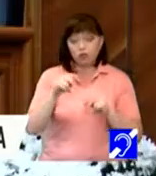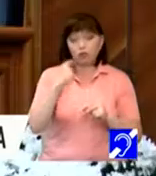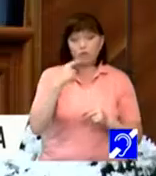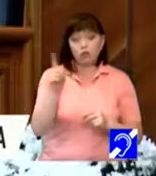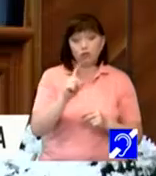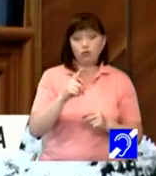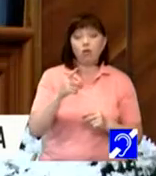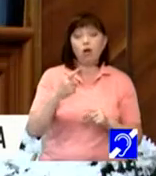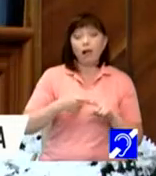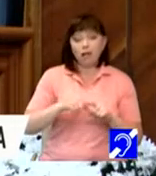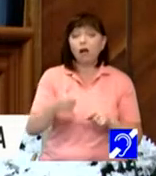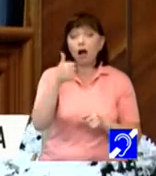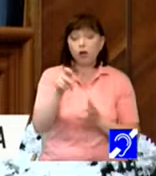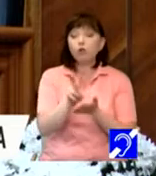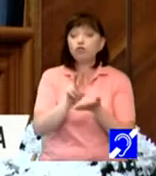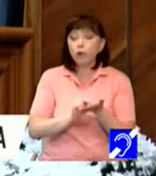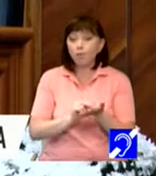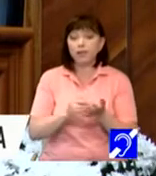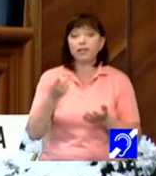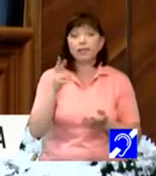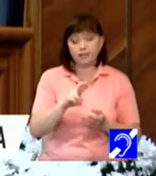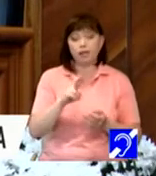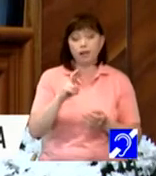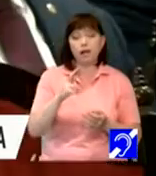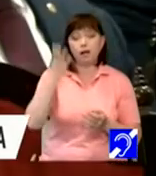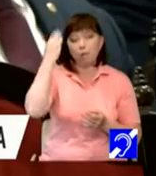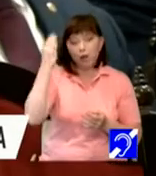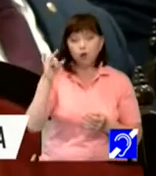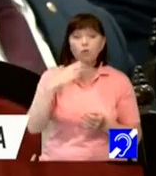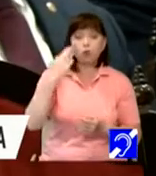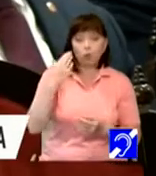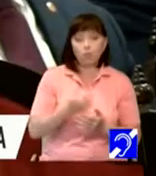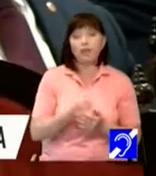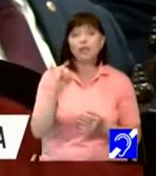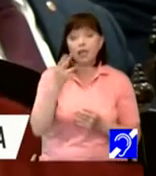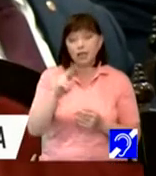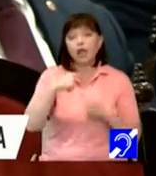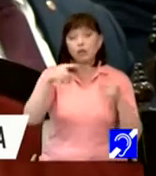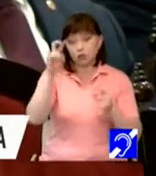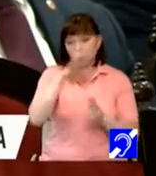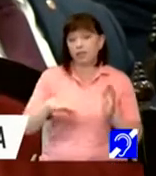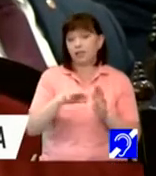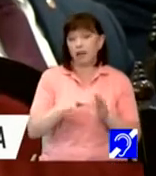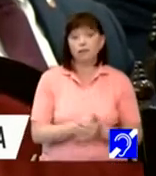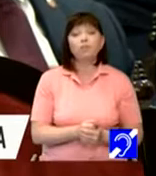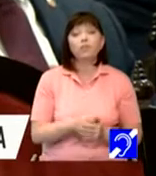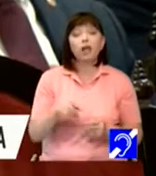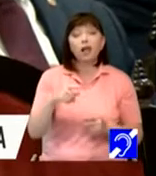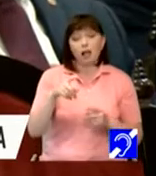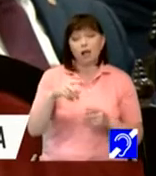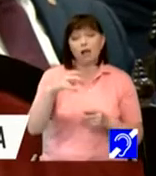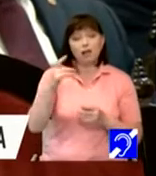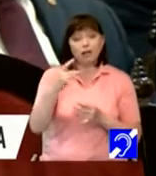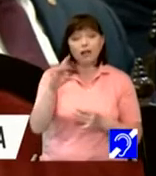Republica Moldova, dar mai ales un partener sigur în parcursul european. Dincolo de limbă, istorie, cultură